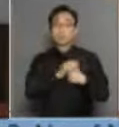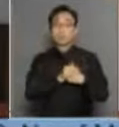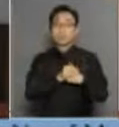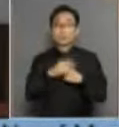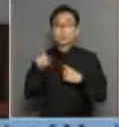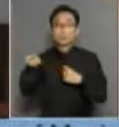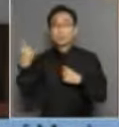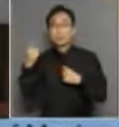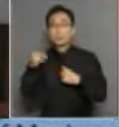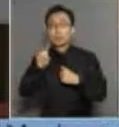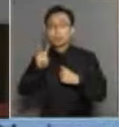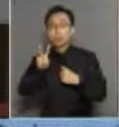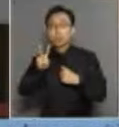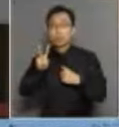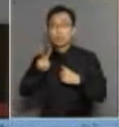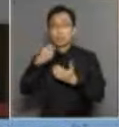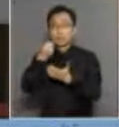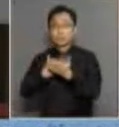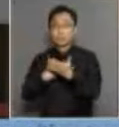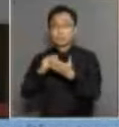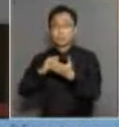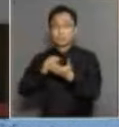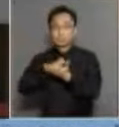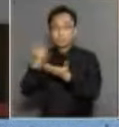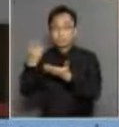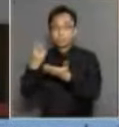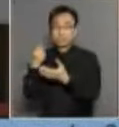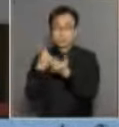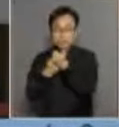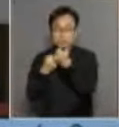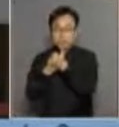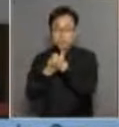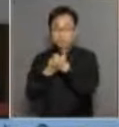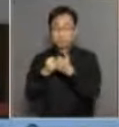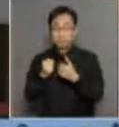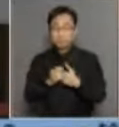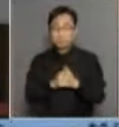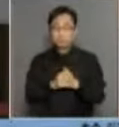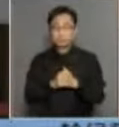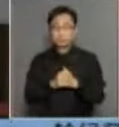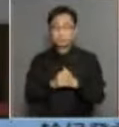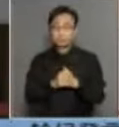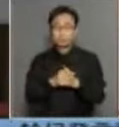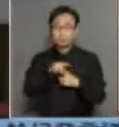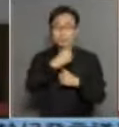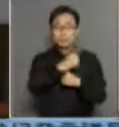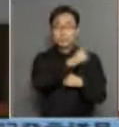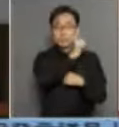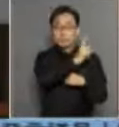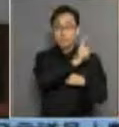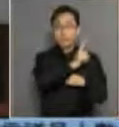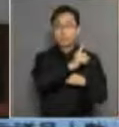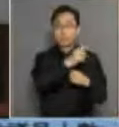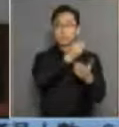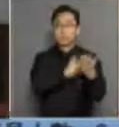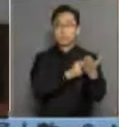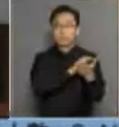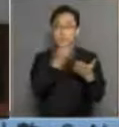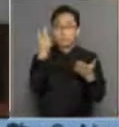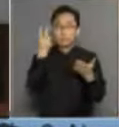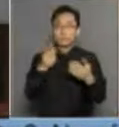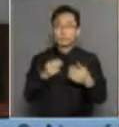修正案，我梗系要支持啦，系咪？咁另外嗰100个修正案喺呢个第二项辩论里边咧，